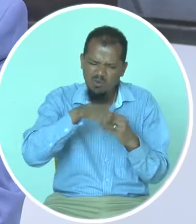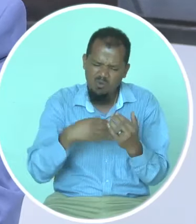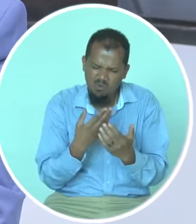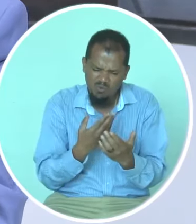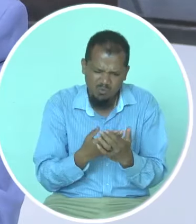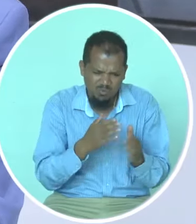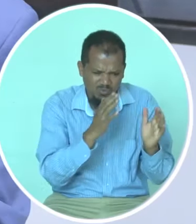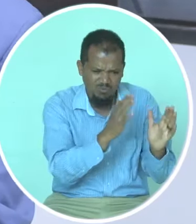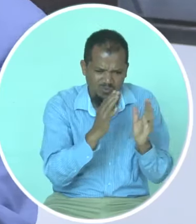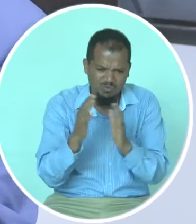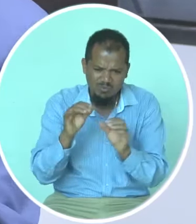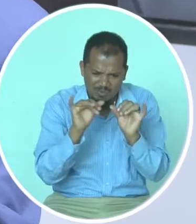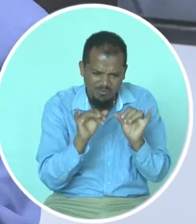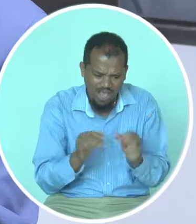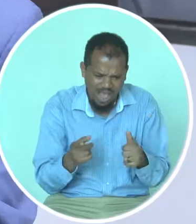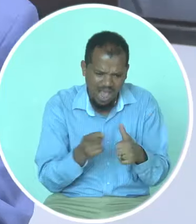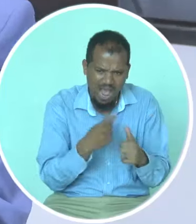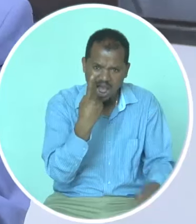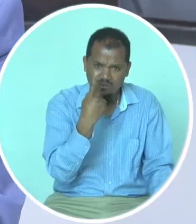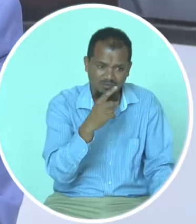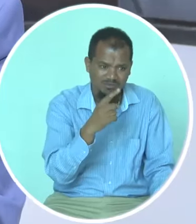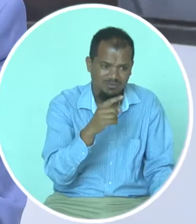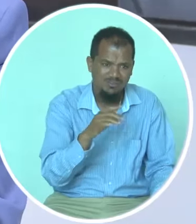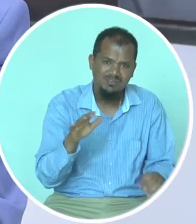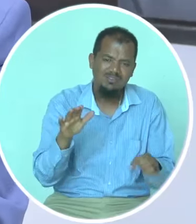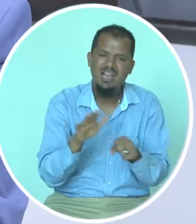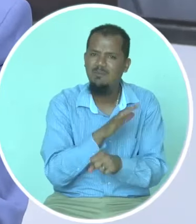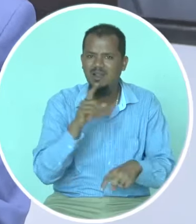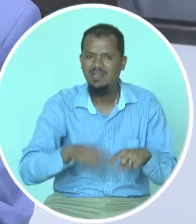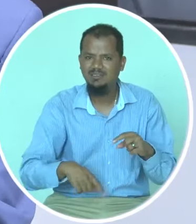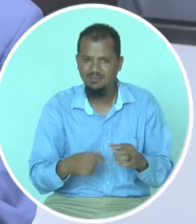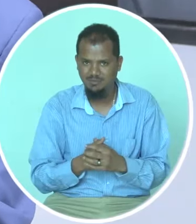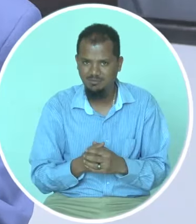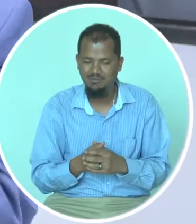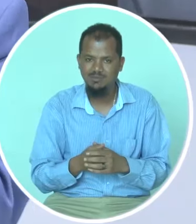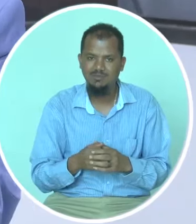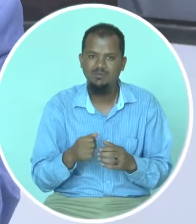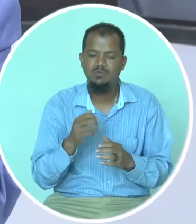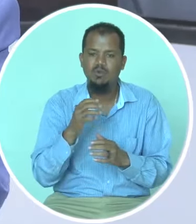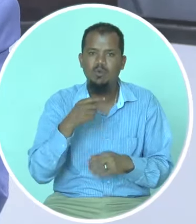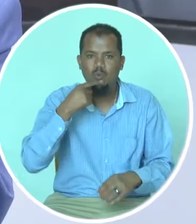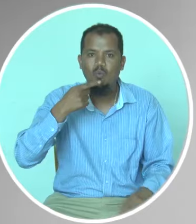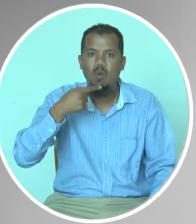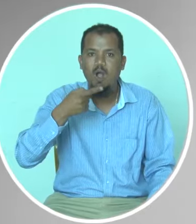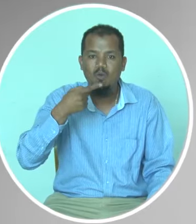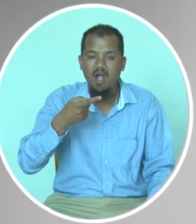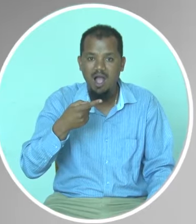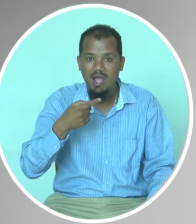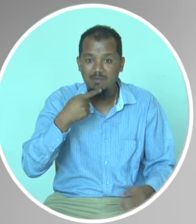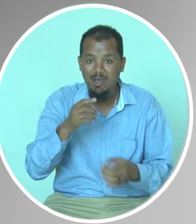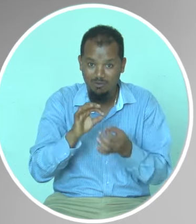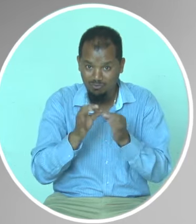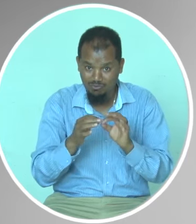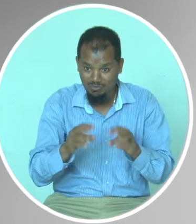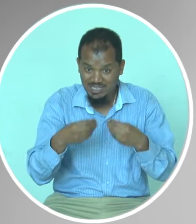ሁሉ ከተደረደሩት መስፈርቶች አንዱን ብቻ ሊያሟላ አልቻለም ቀደም ሲል ቋንቋን የሚባለውን